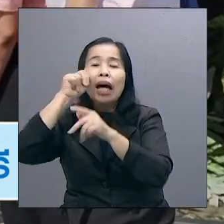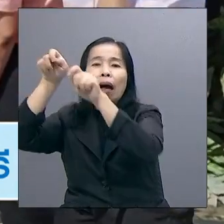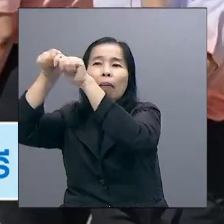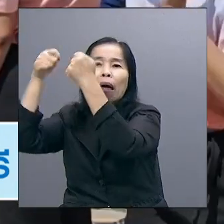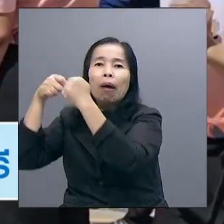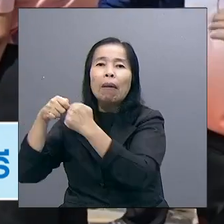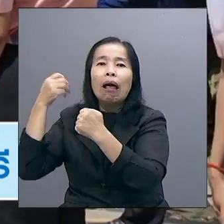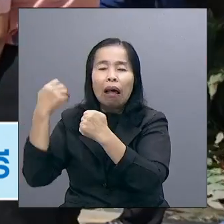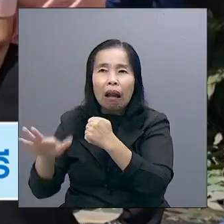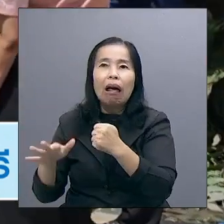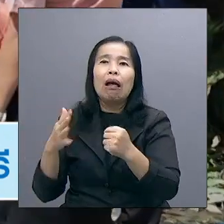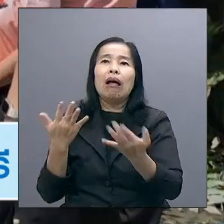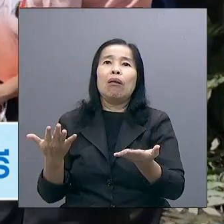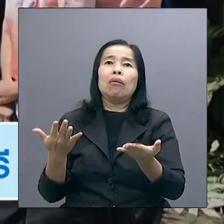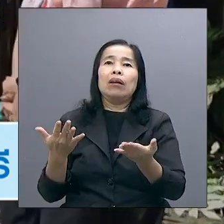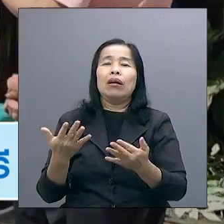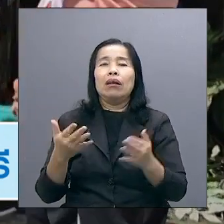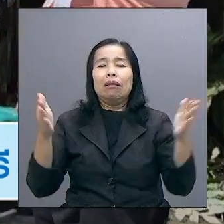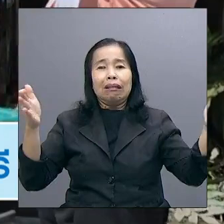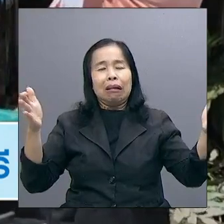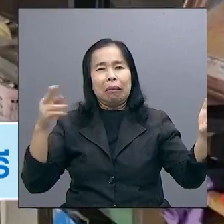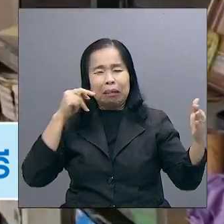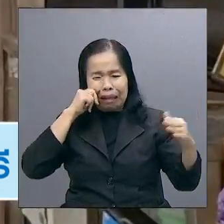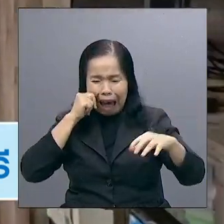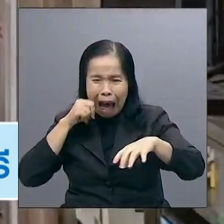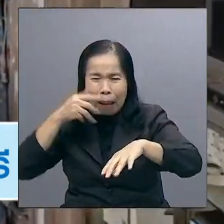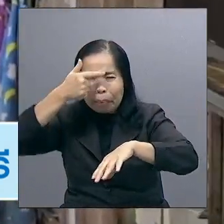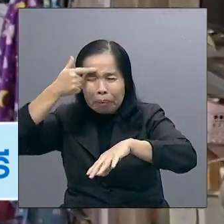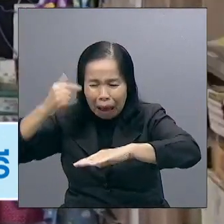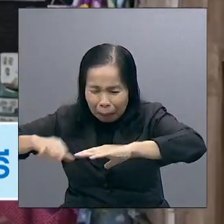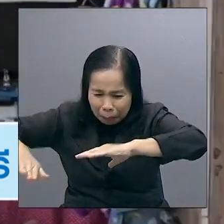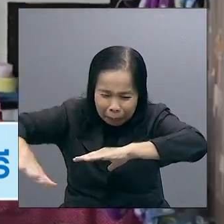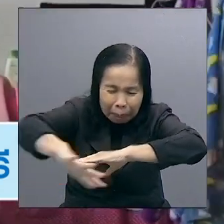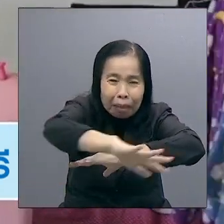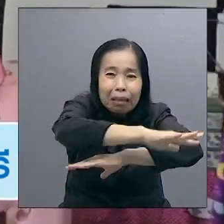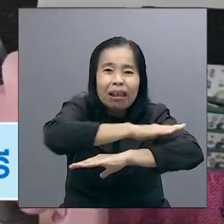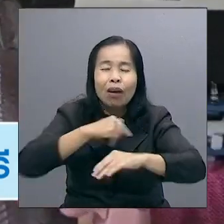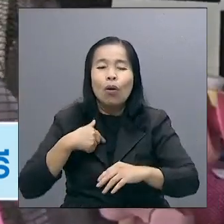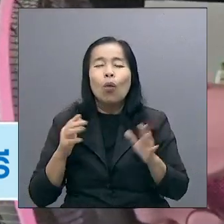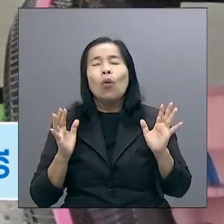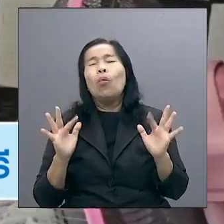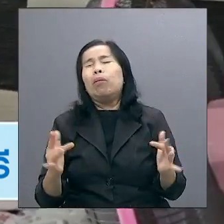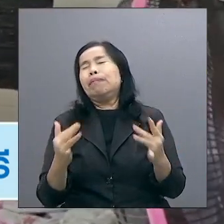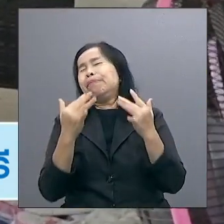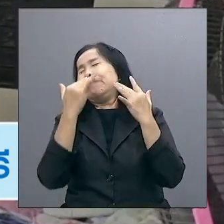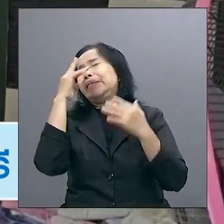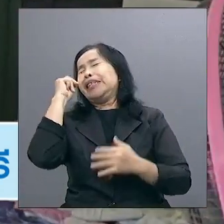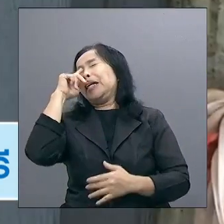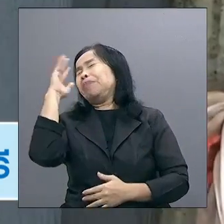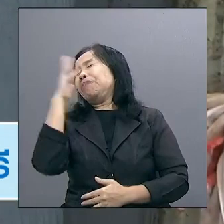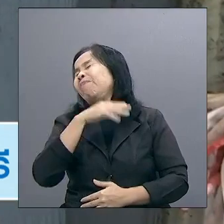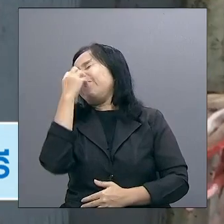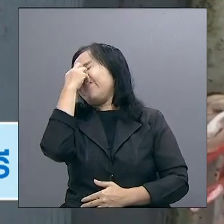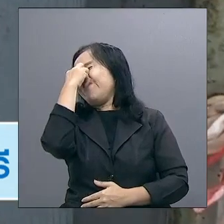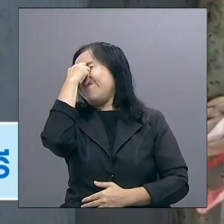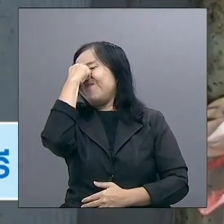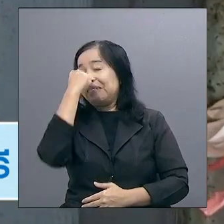้วสภาพแวดล้มตัเพิงพักเป็นน้ำคลัมเลยค่ะนัข่าวหอกลงไป โอ้โหกลินน่าของน้ำชุนมาก ไม